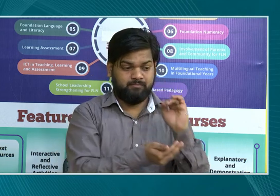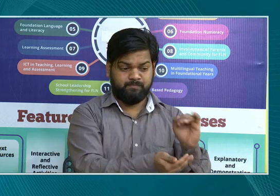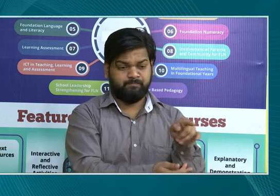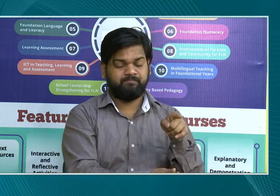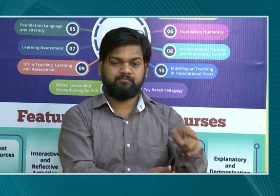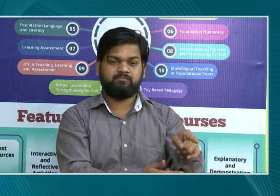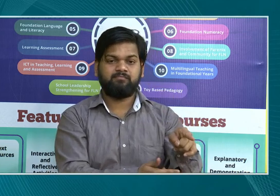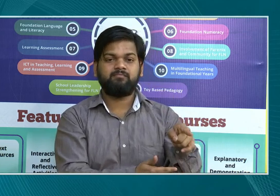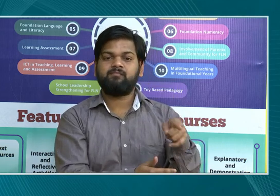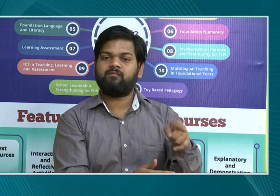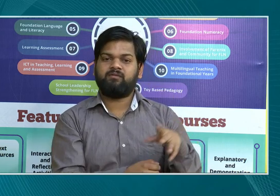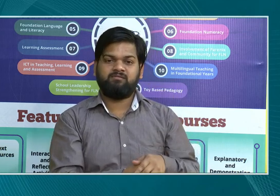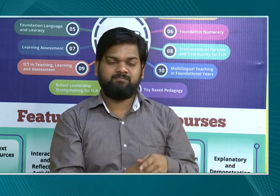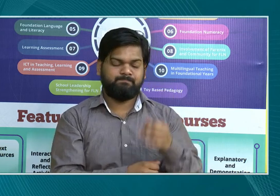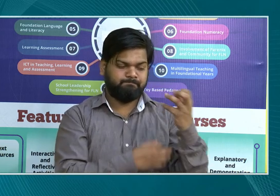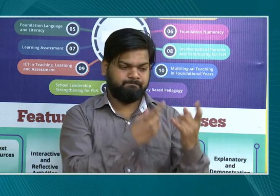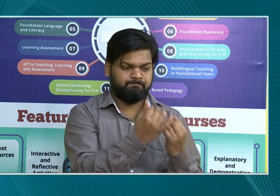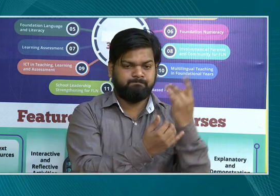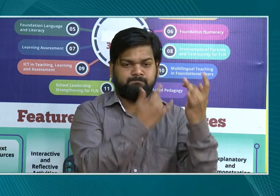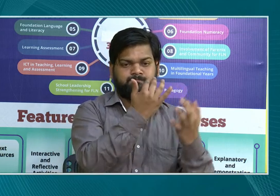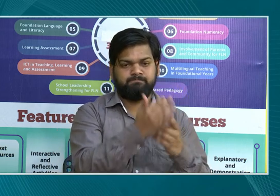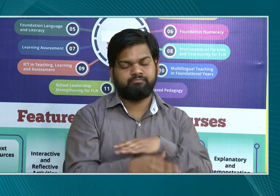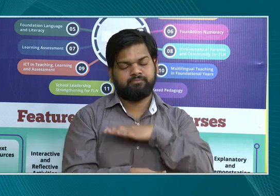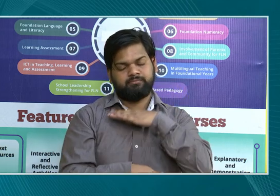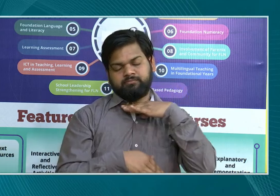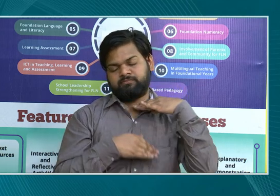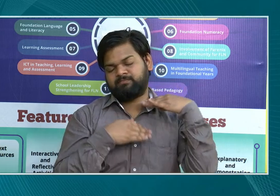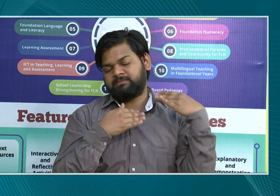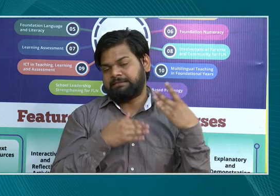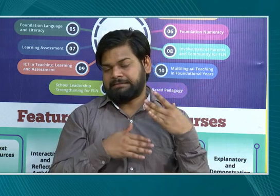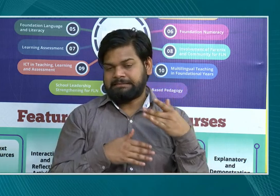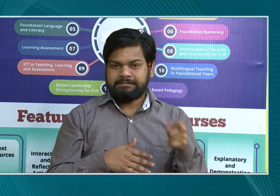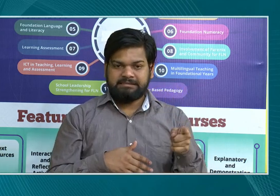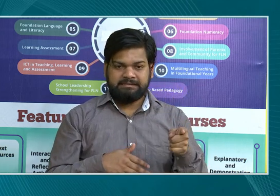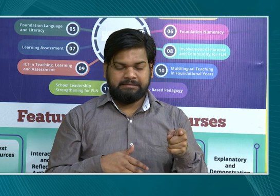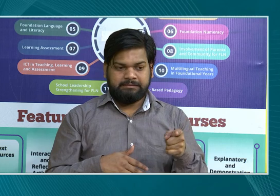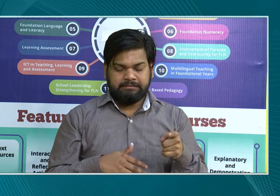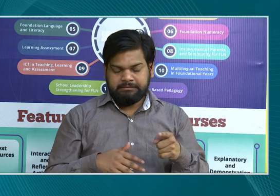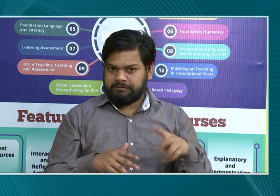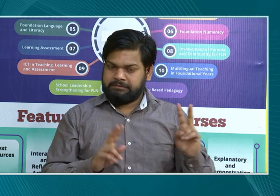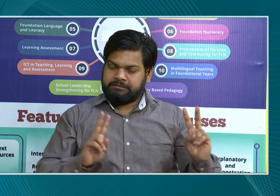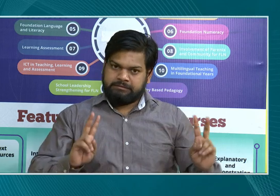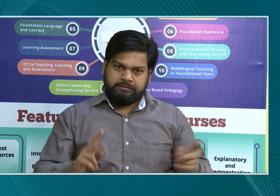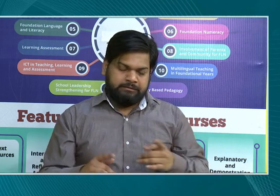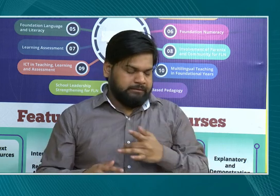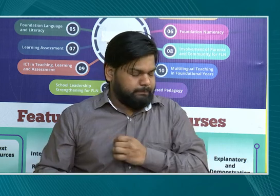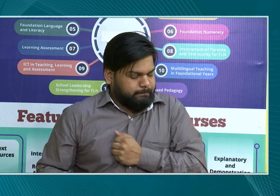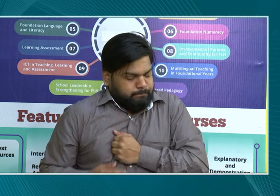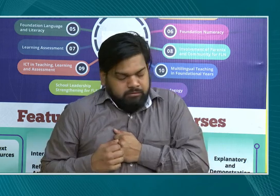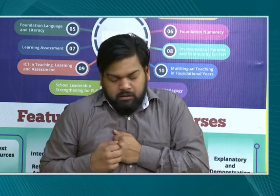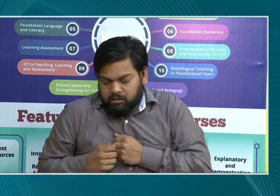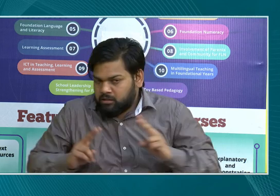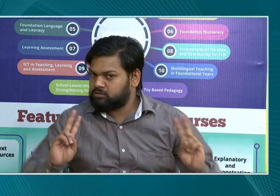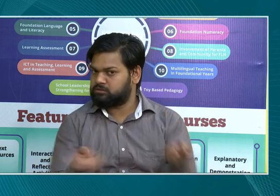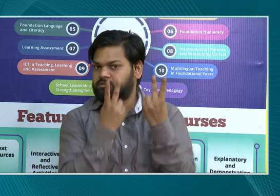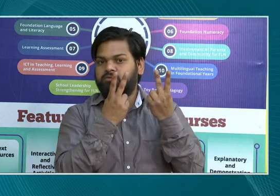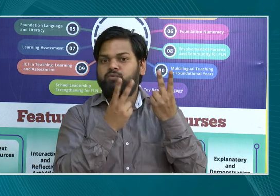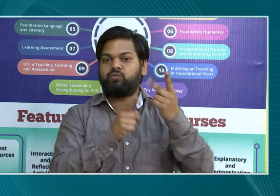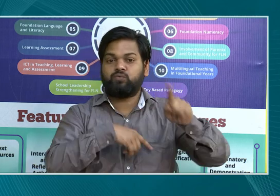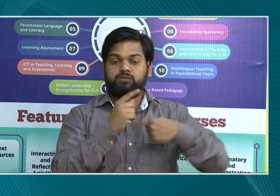वह हो जाता है उसमें उसको जलाकर मार देते हैं एक तरह से एक बहुत भयानक भीषण हत्याकांड था वो और दूसरे दिन जो